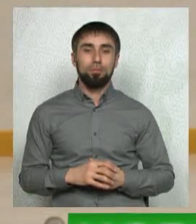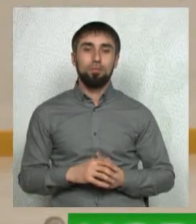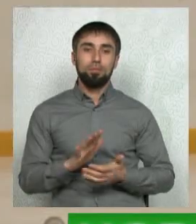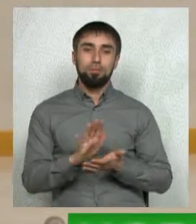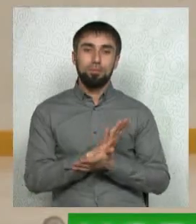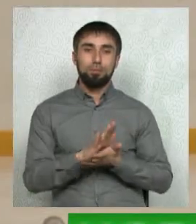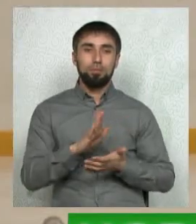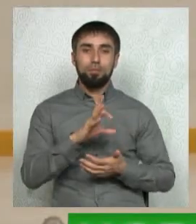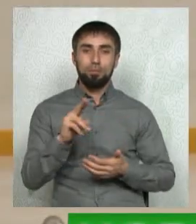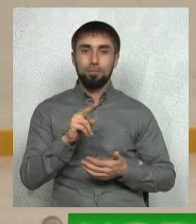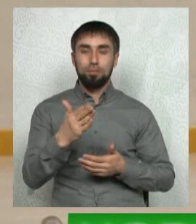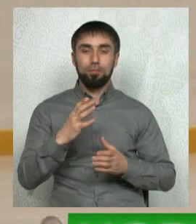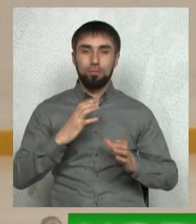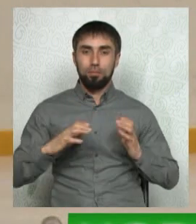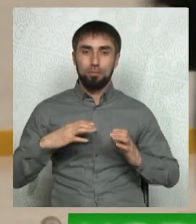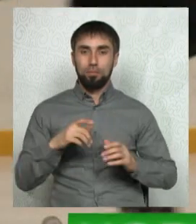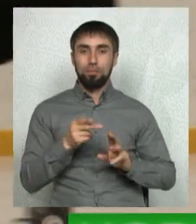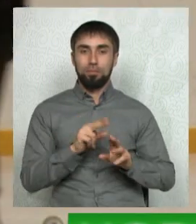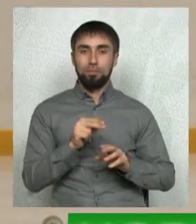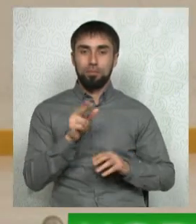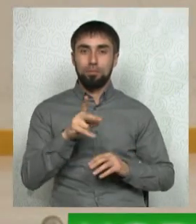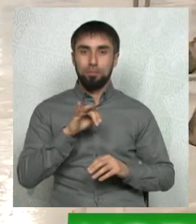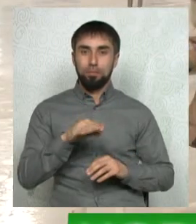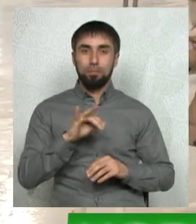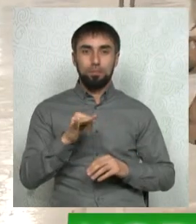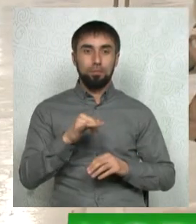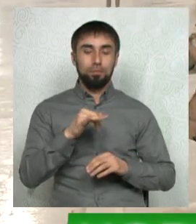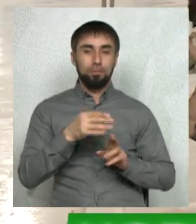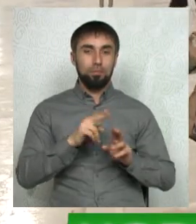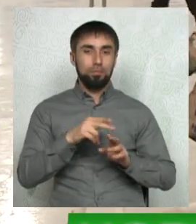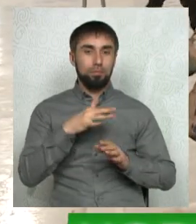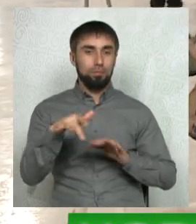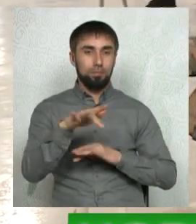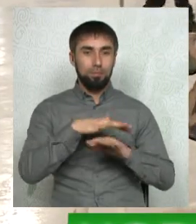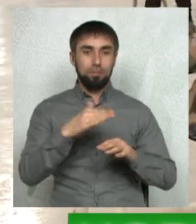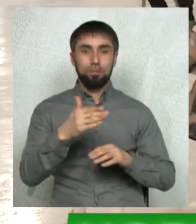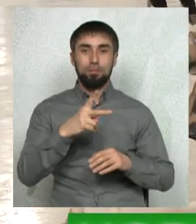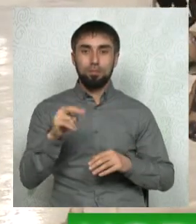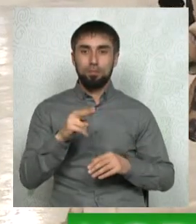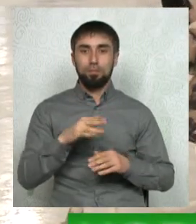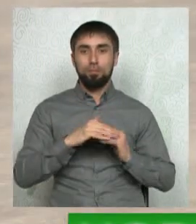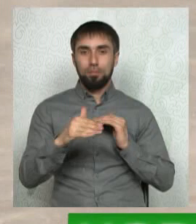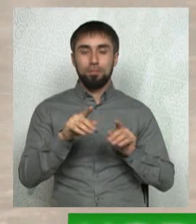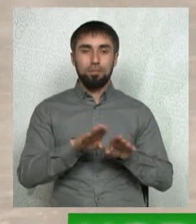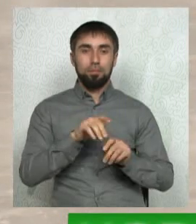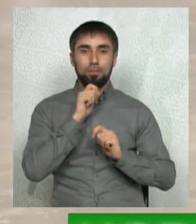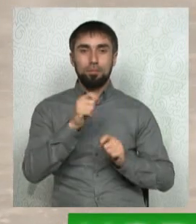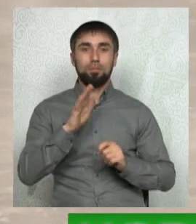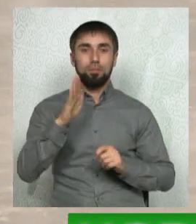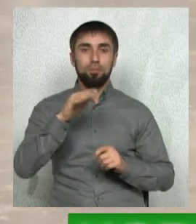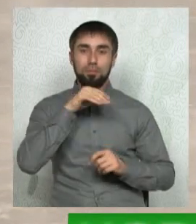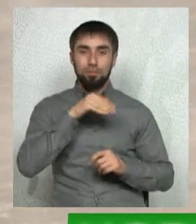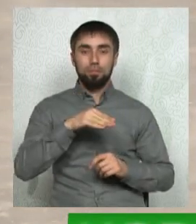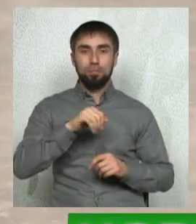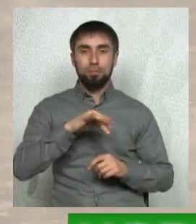Бесплатный вход по студенческому билету, море эмоций в кругу сверстников и целый день на ледовой площадке. Такой подарок будущим профессионалам в